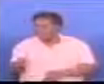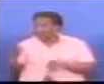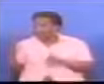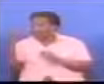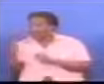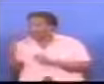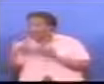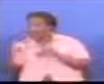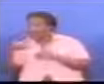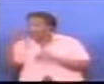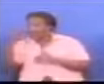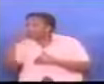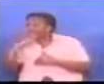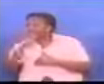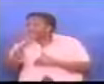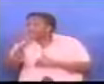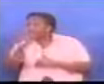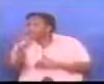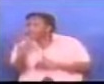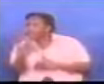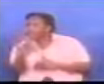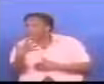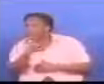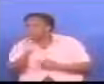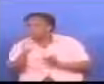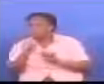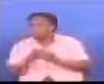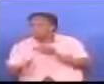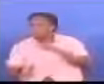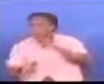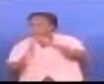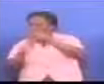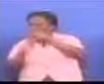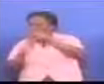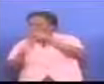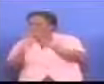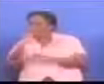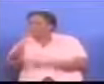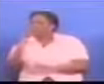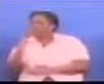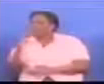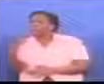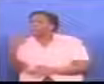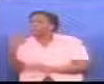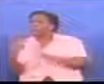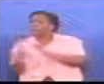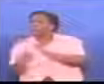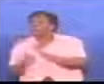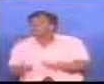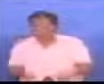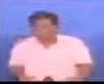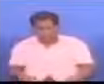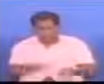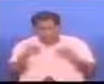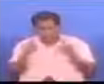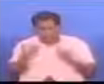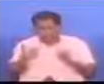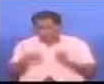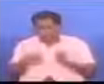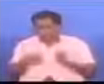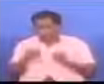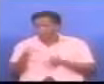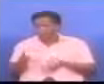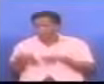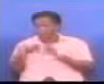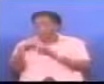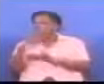56% ambao ni mwisho wa kukopesheka. Sasa twende tuchukue mfano wa miradi mitatu. Acha miradi mingine yote,